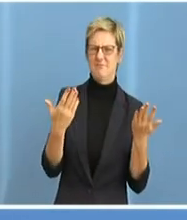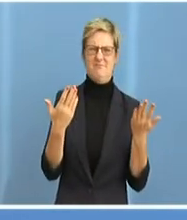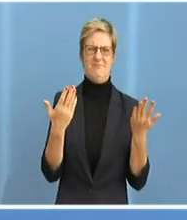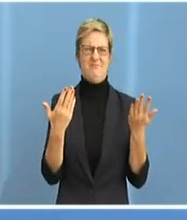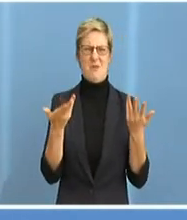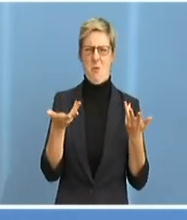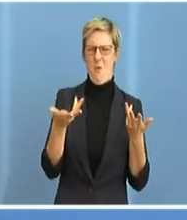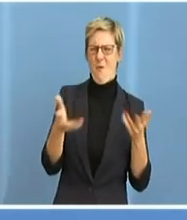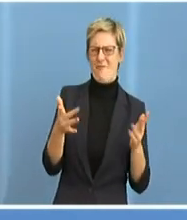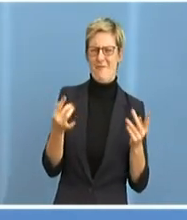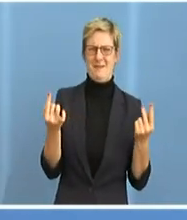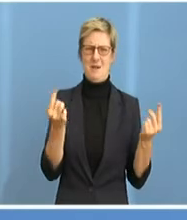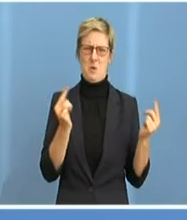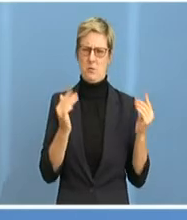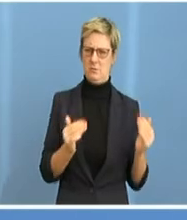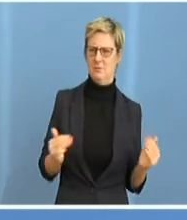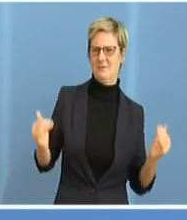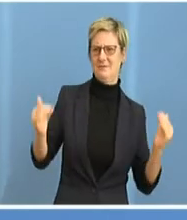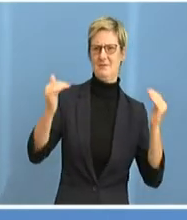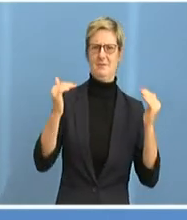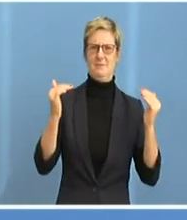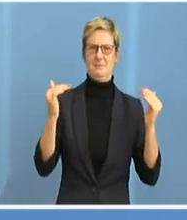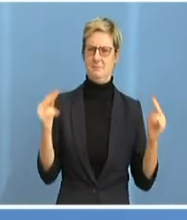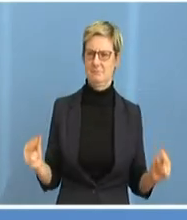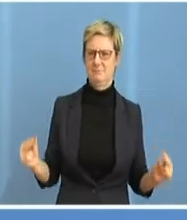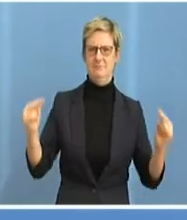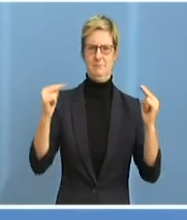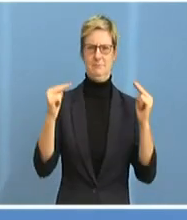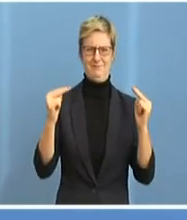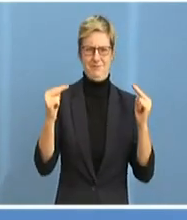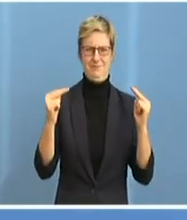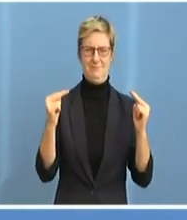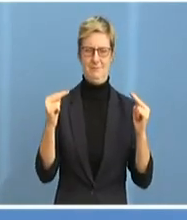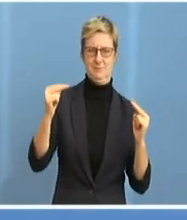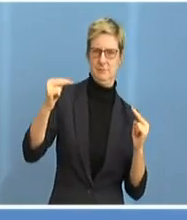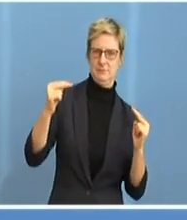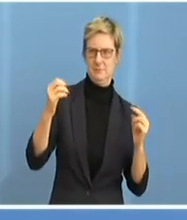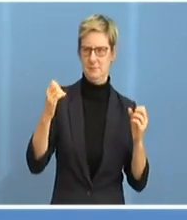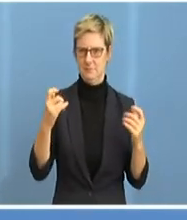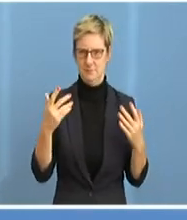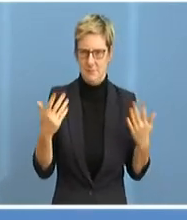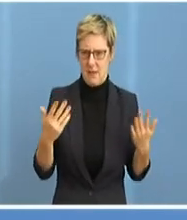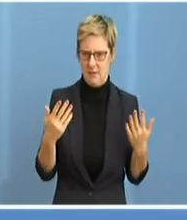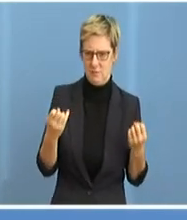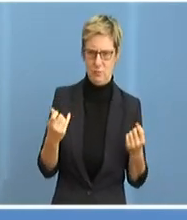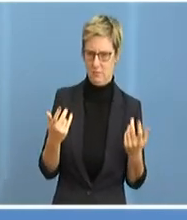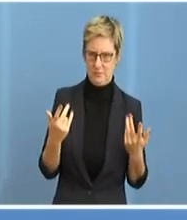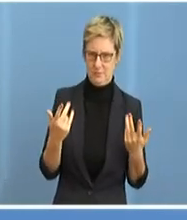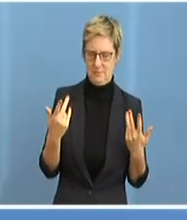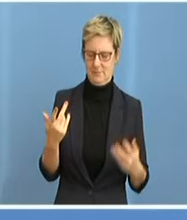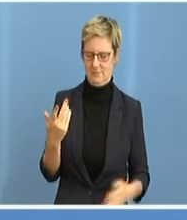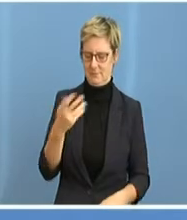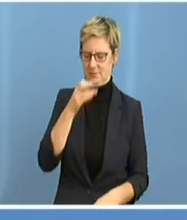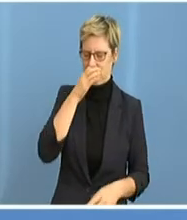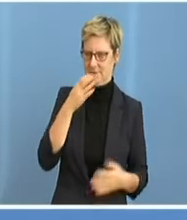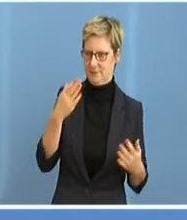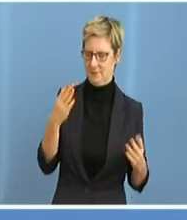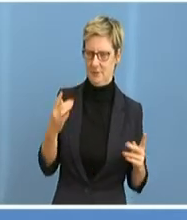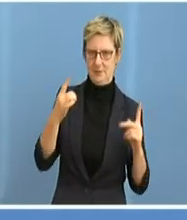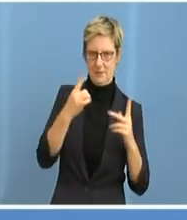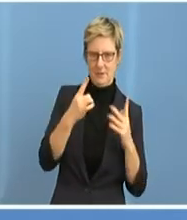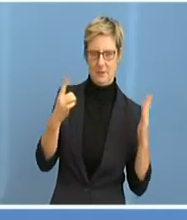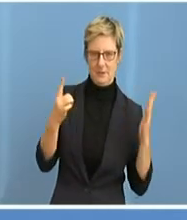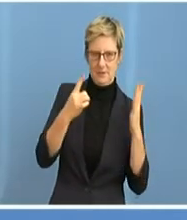einem offenen oder gleichberechtigten Dialog auf Augenhöhe. Und trotzdem, und das ist ja auch das